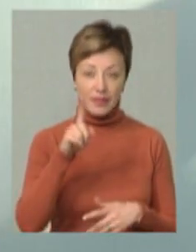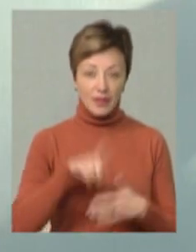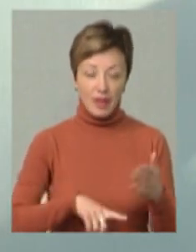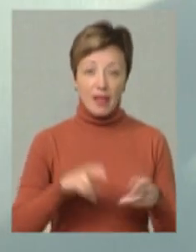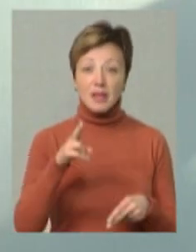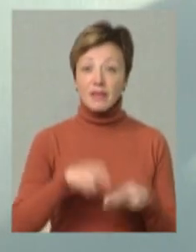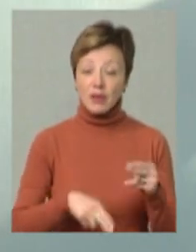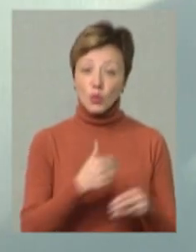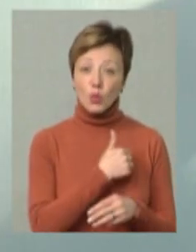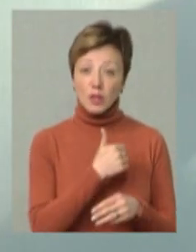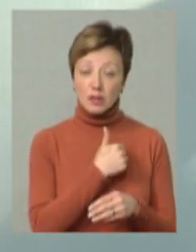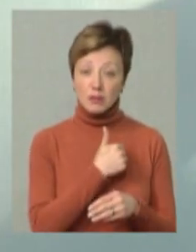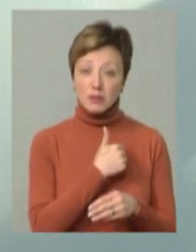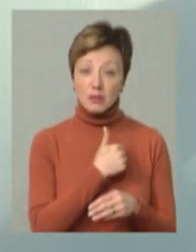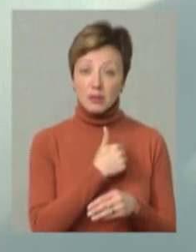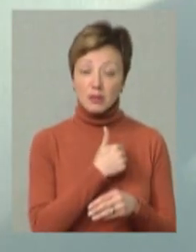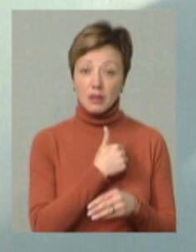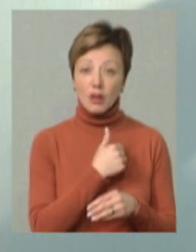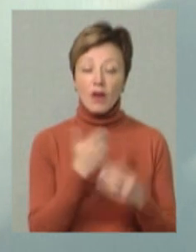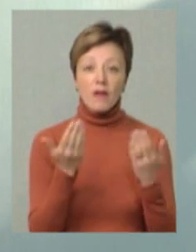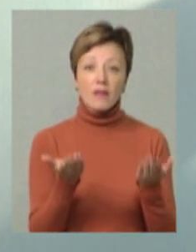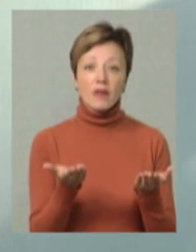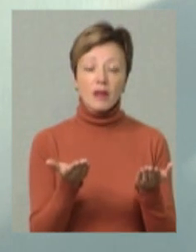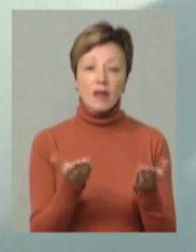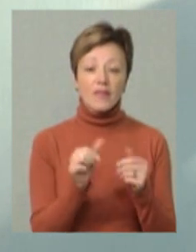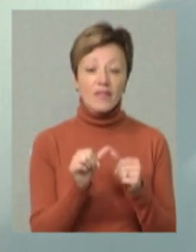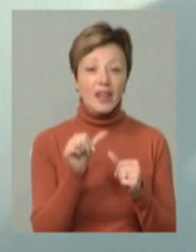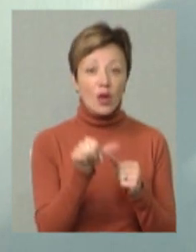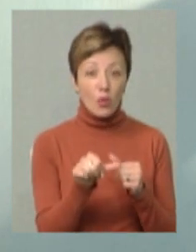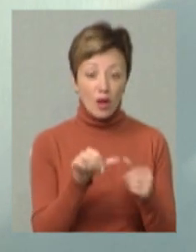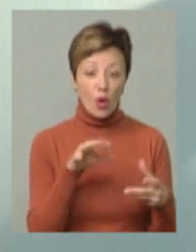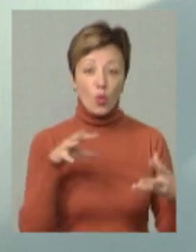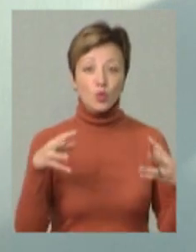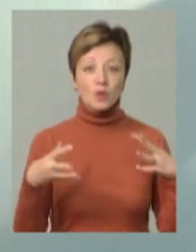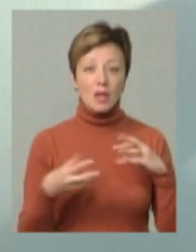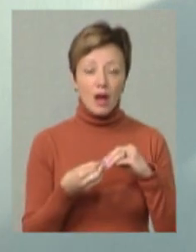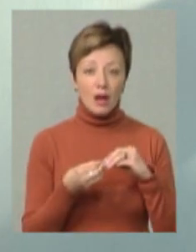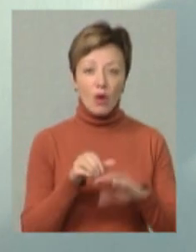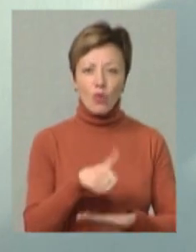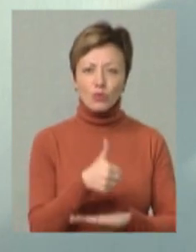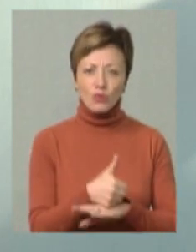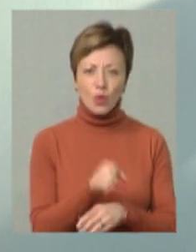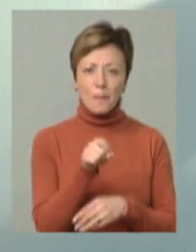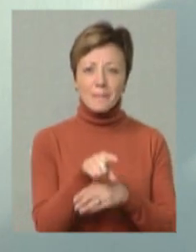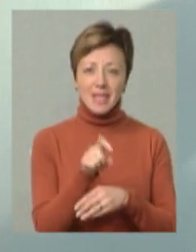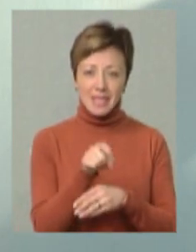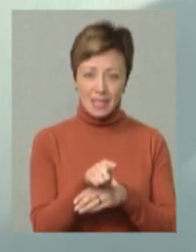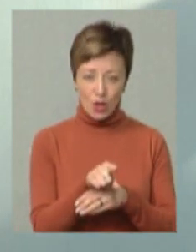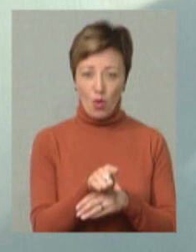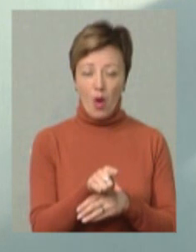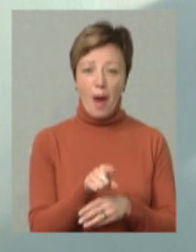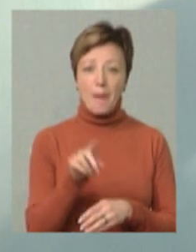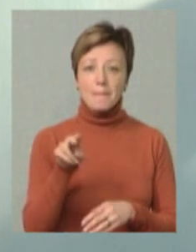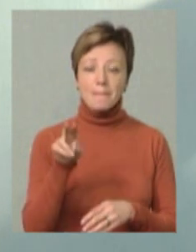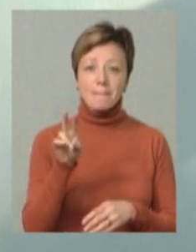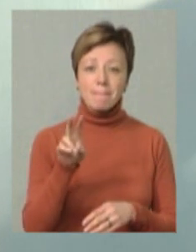от на завершення хотілося б таку, знаєте, щоб ви виокремили або узагальнили таку основну місію Православної Церкви